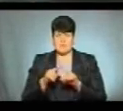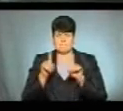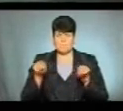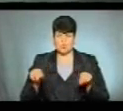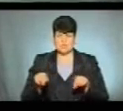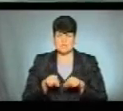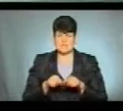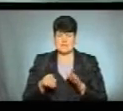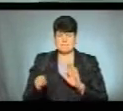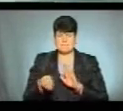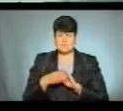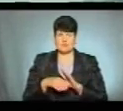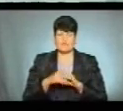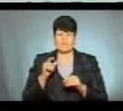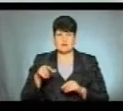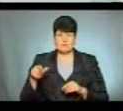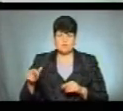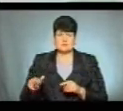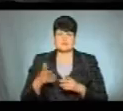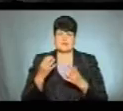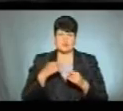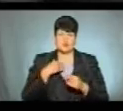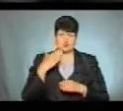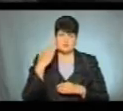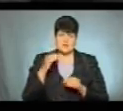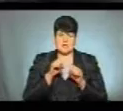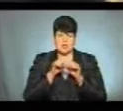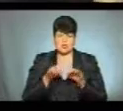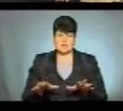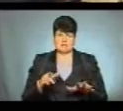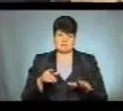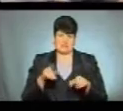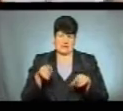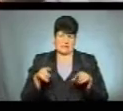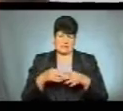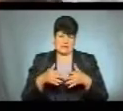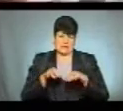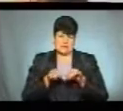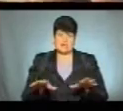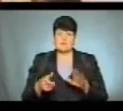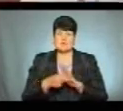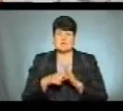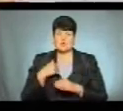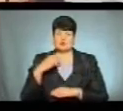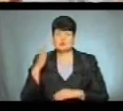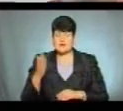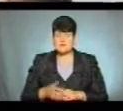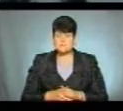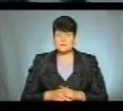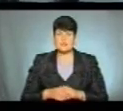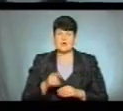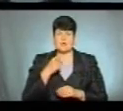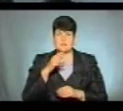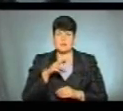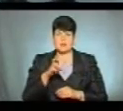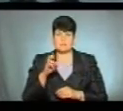дільниць, підкупу виборців у день голосування та розлиття речовини невідомого походження в кімнаті для голосування. За словами Михайла